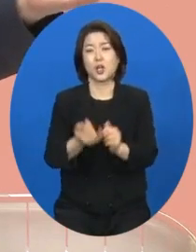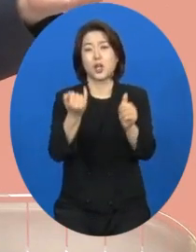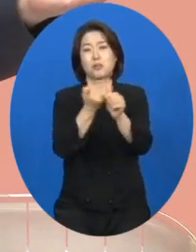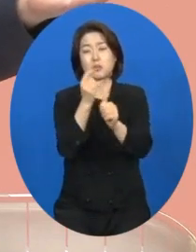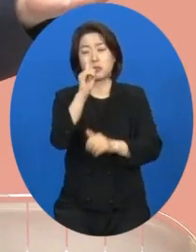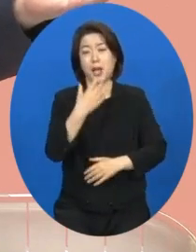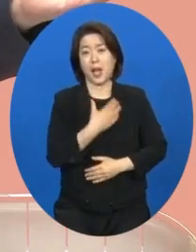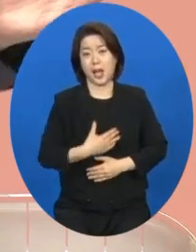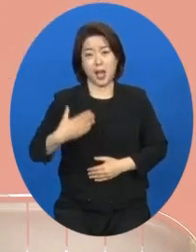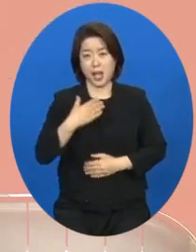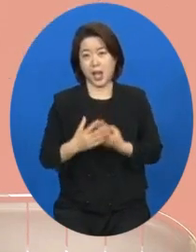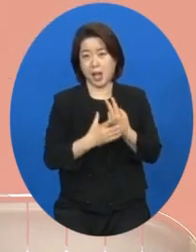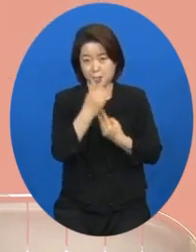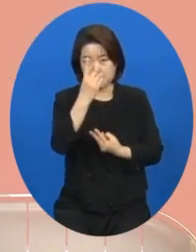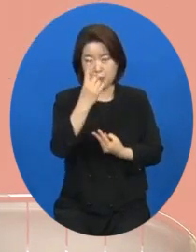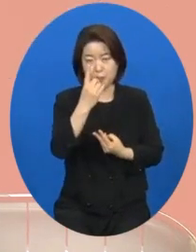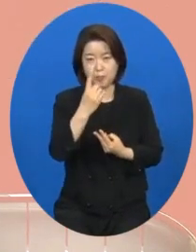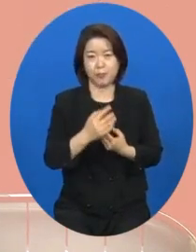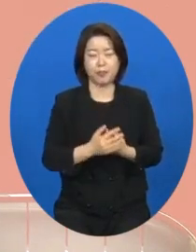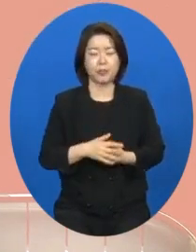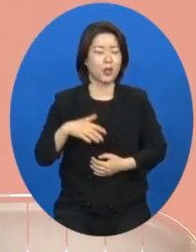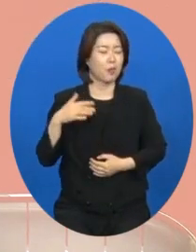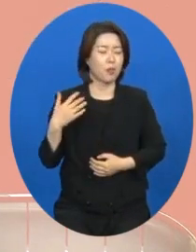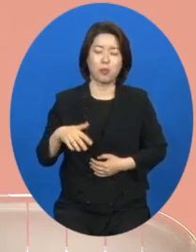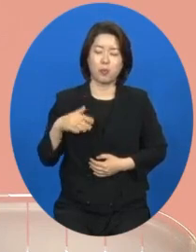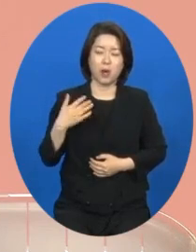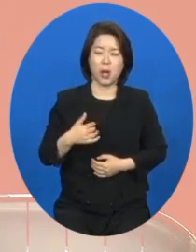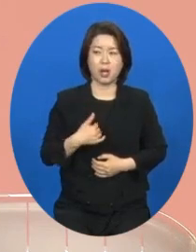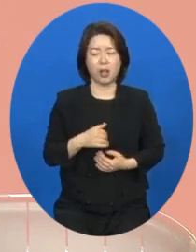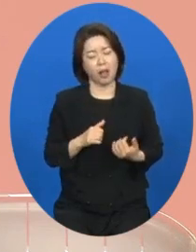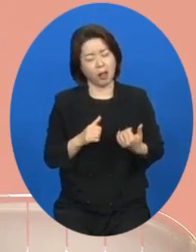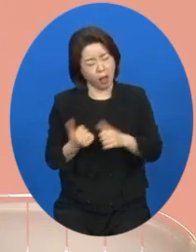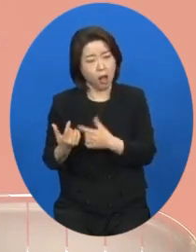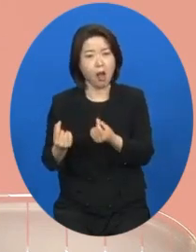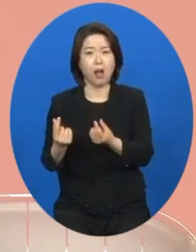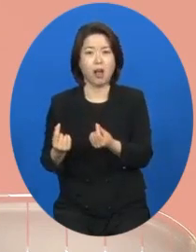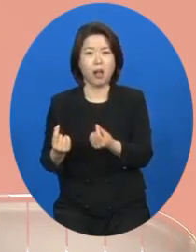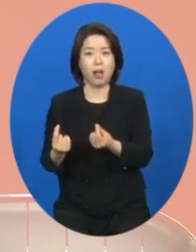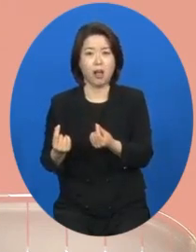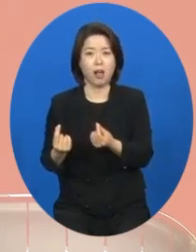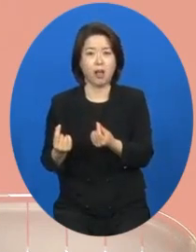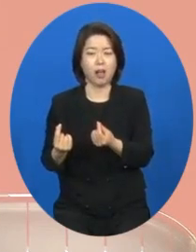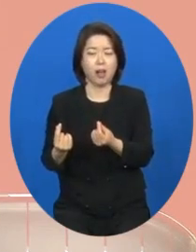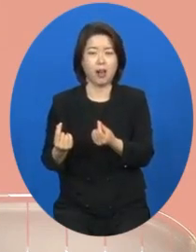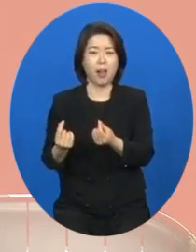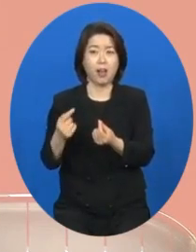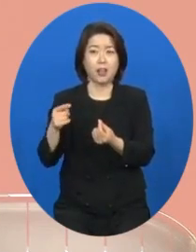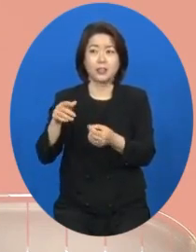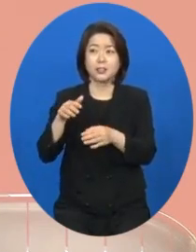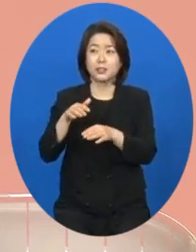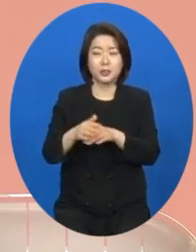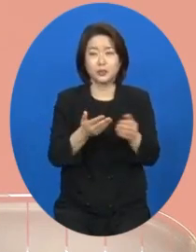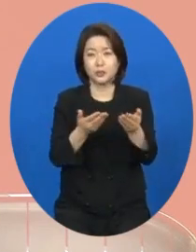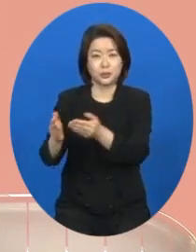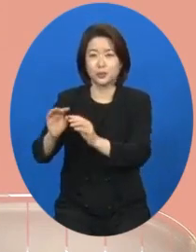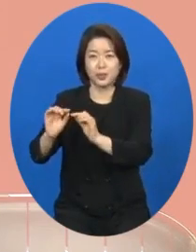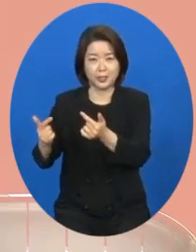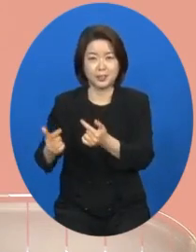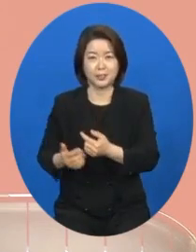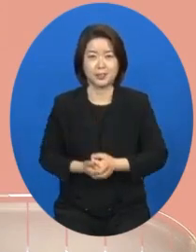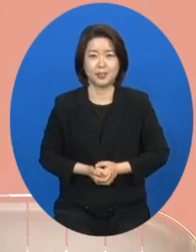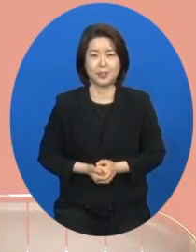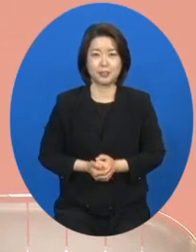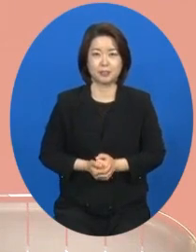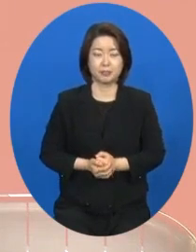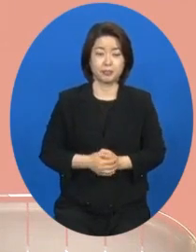몸이다. 와 정말 죽겠네. 그렇게 주신 거 아니에요. 아,